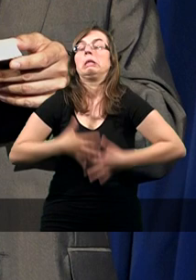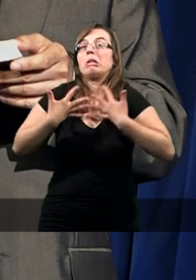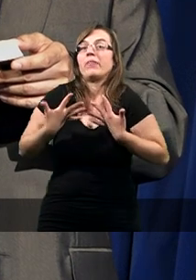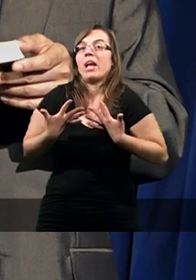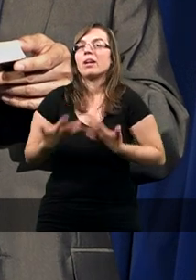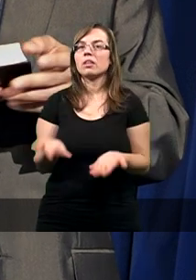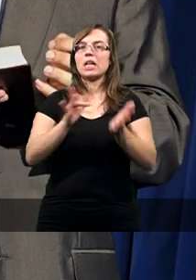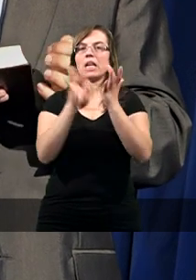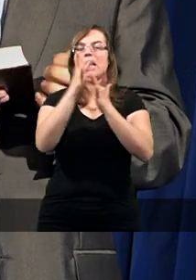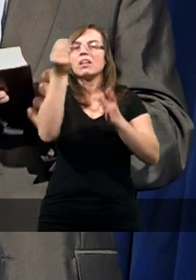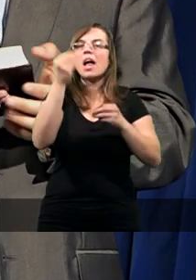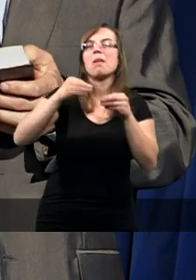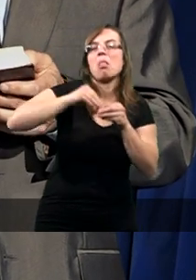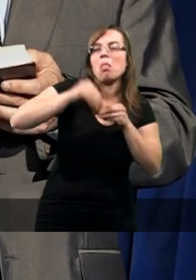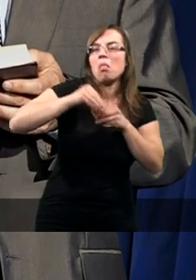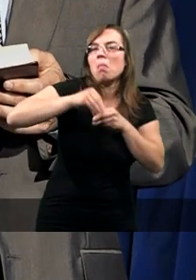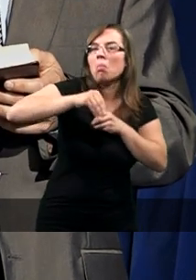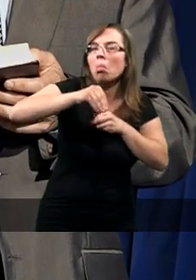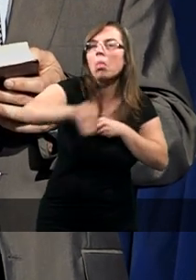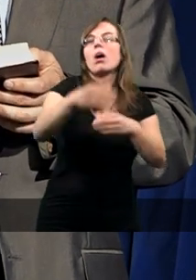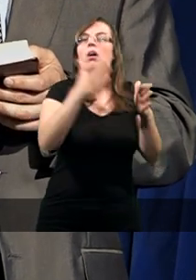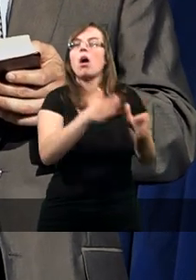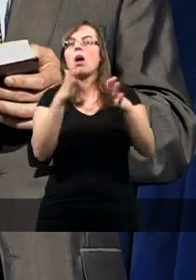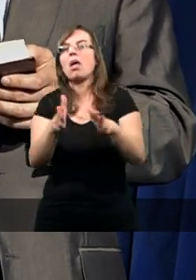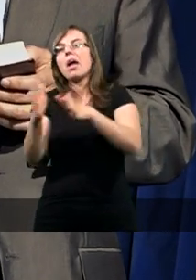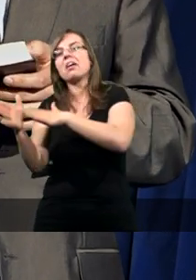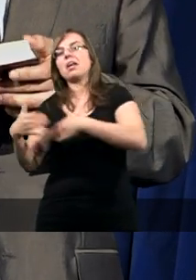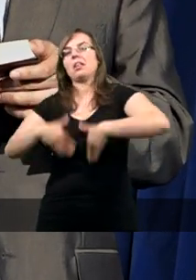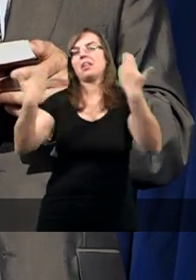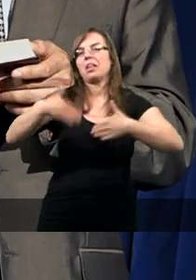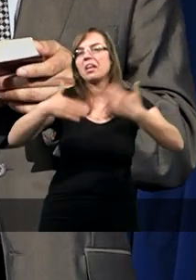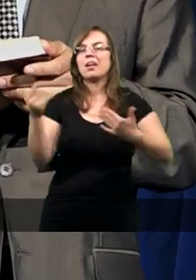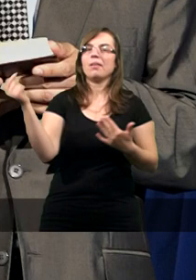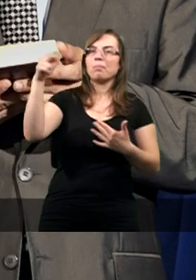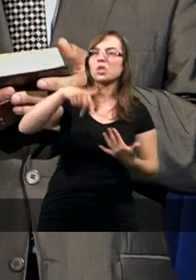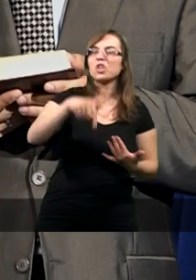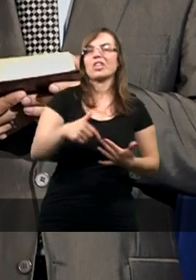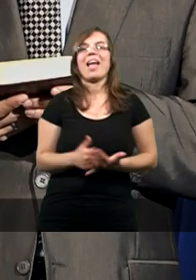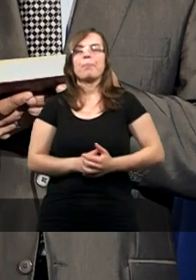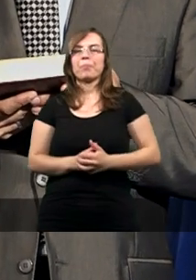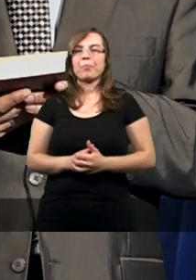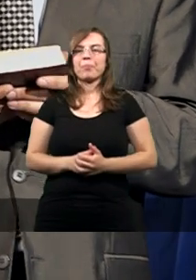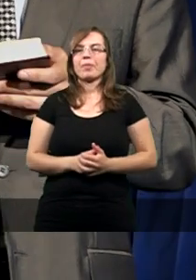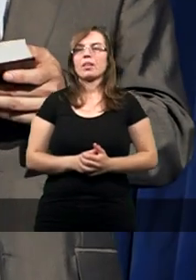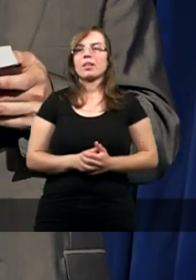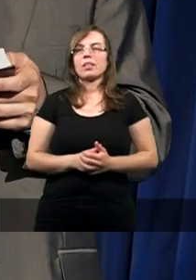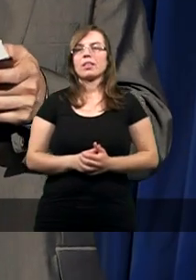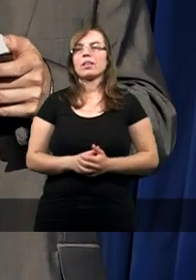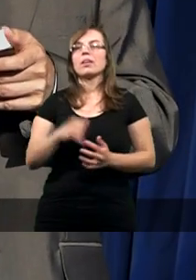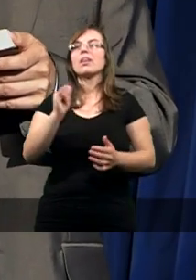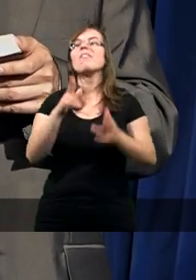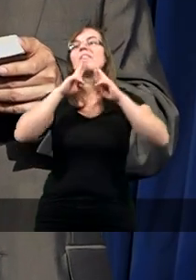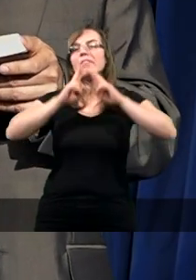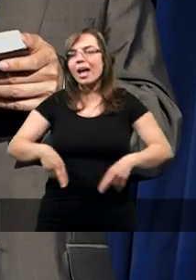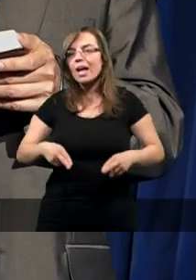zdziwieni, bo Jezus jeszcze zwlekał przez kolejne dni. And finally he said, let's go because Lazarus is sleeping.